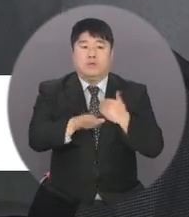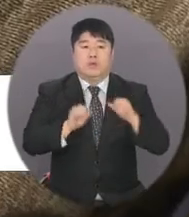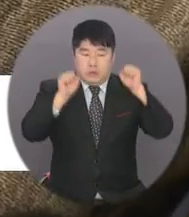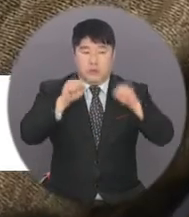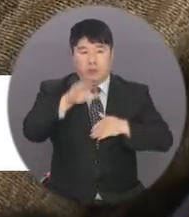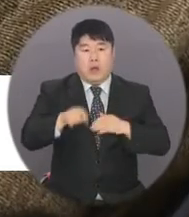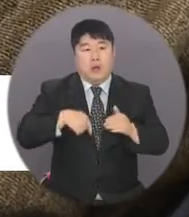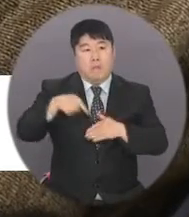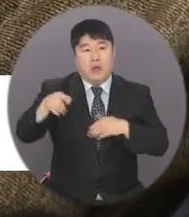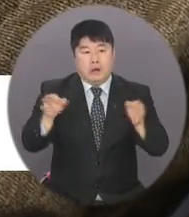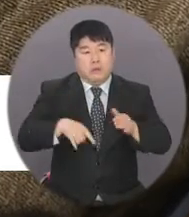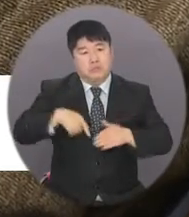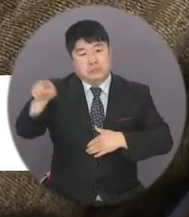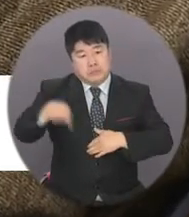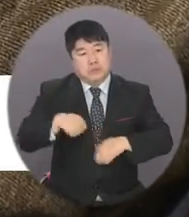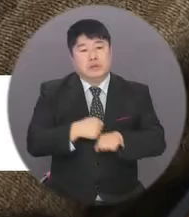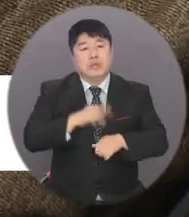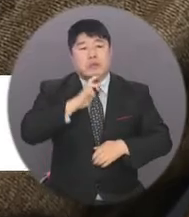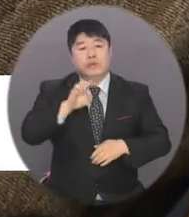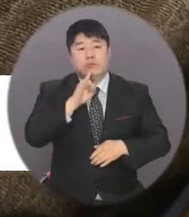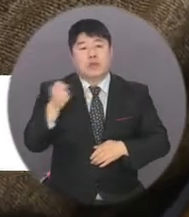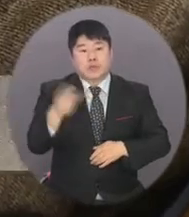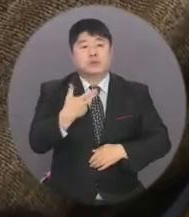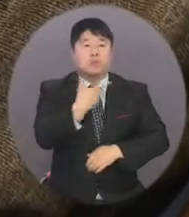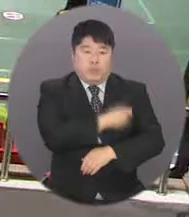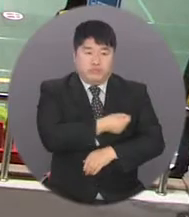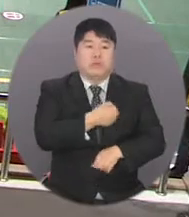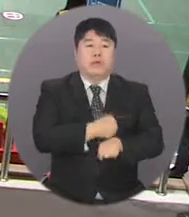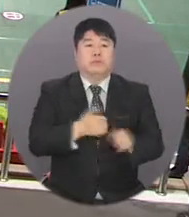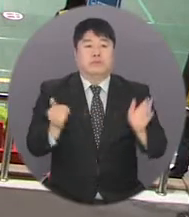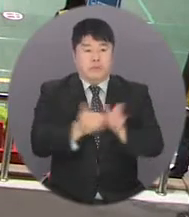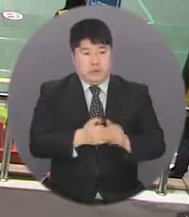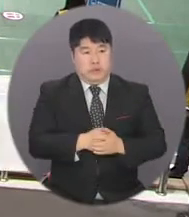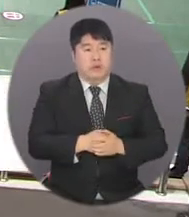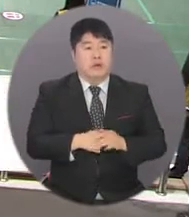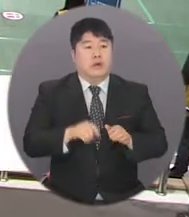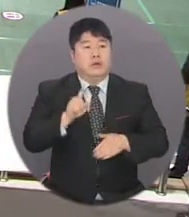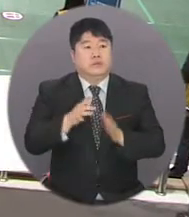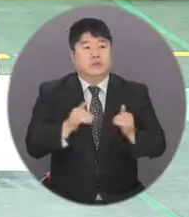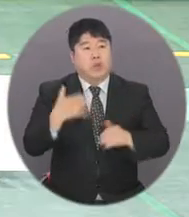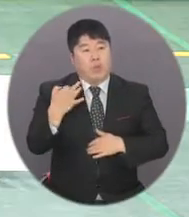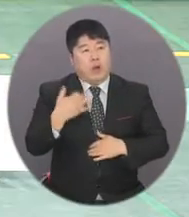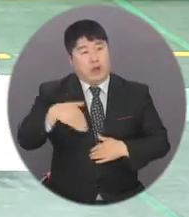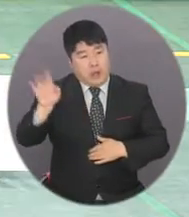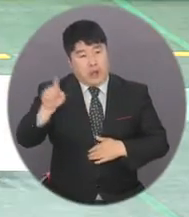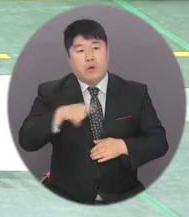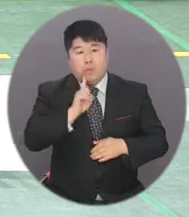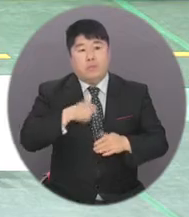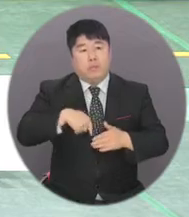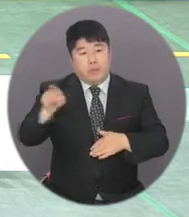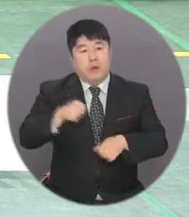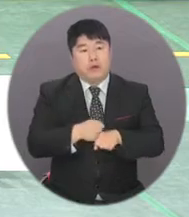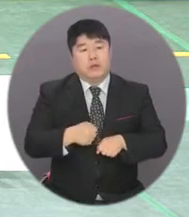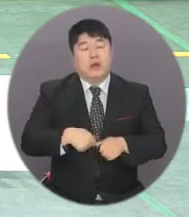체육관 밖으로 잠시 나갔던 A씨는 30분 만에 또 접종을 받았습니다. 이분이 화장실 간다고 나가신 거예요.